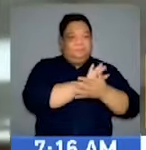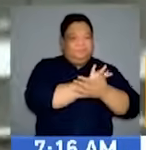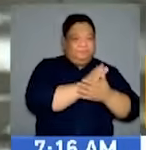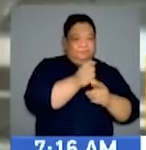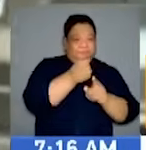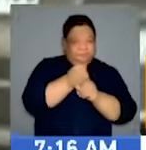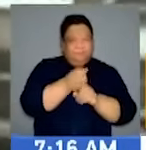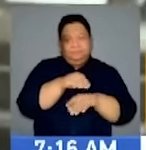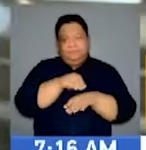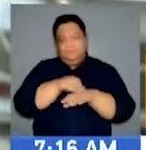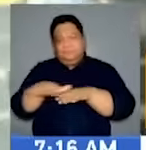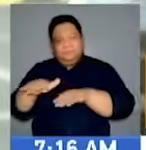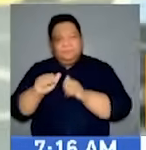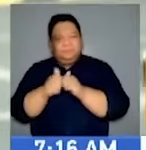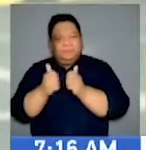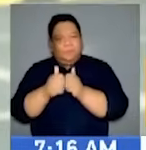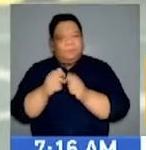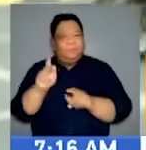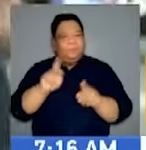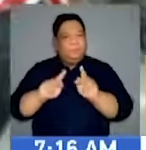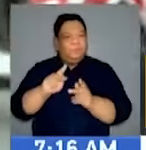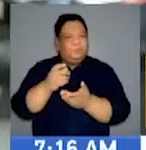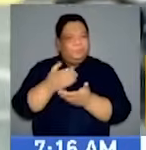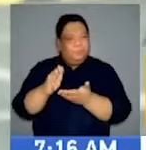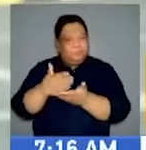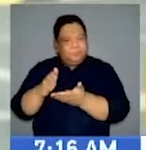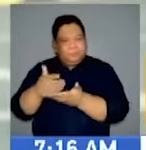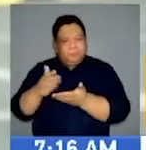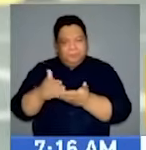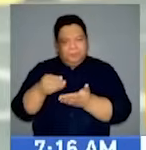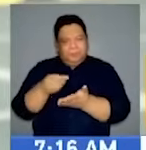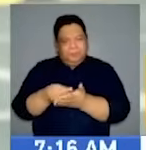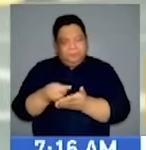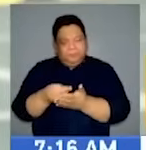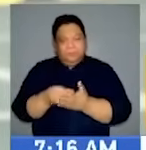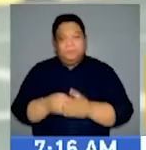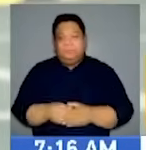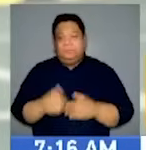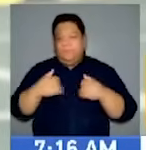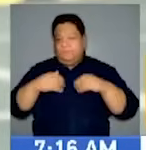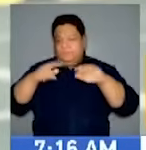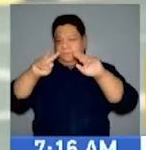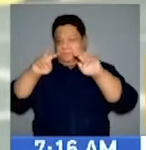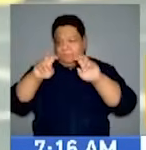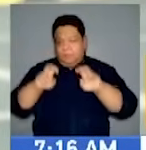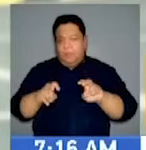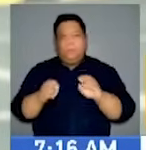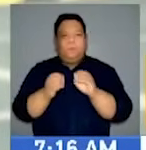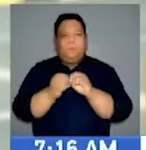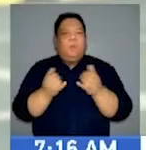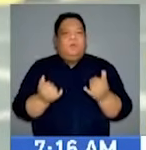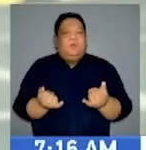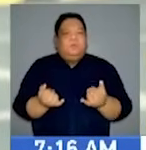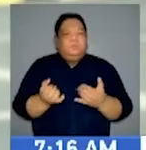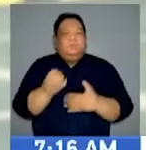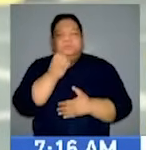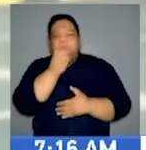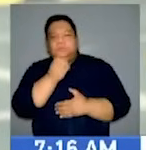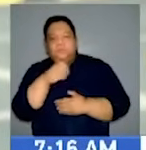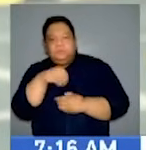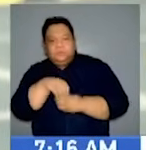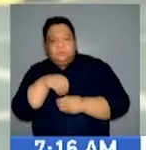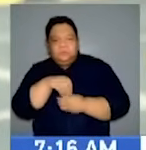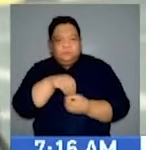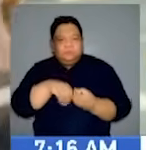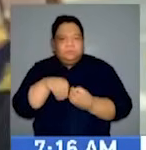gastusin ng mga Pilipino. Kaya naman, ayon sa isang pag-aaral, mas naging masinsin daw ang mga Pinoy pagdating sa financial